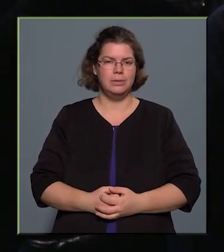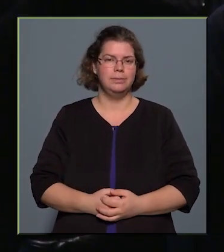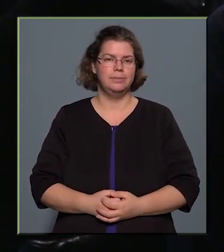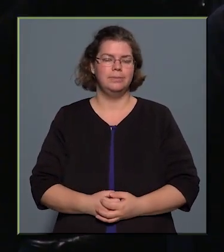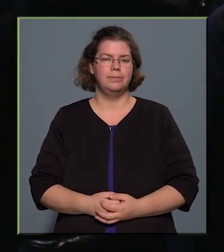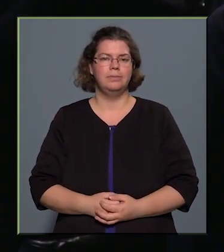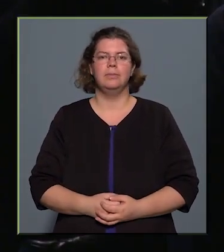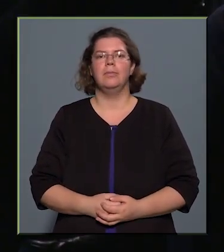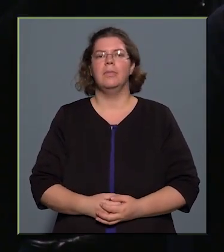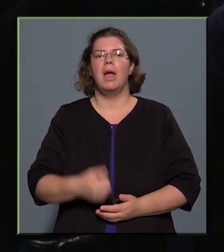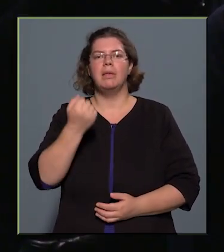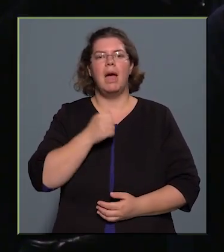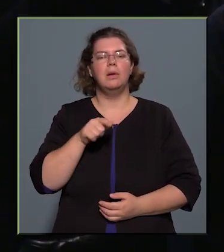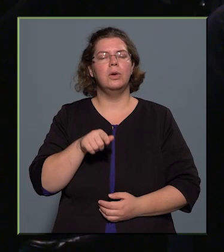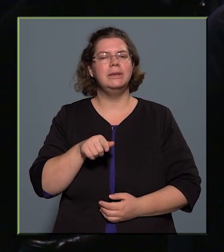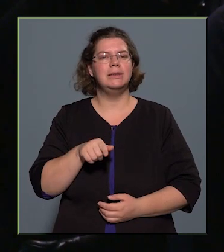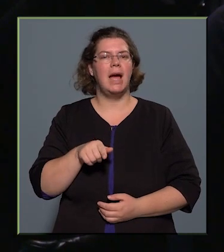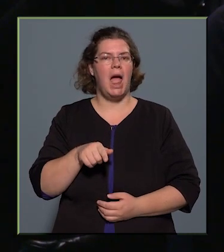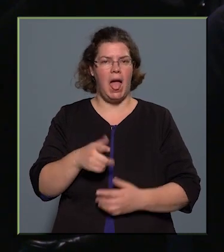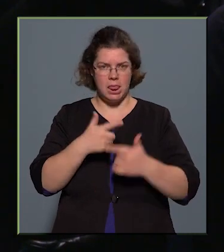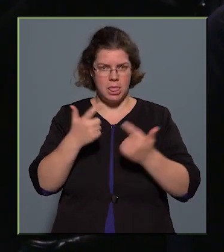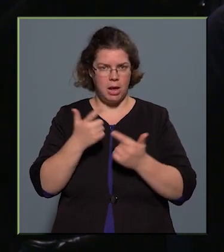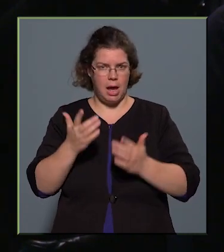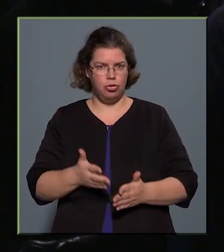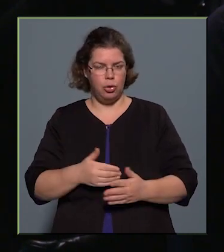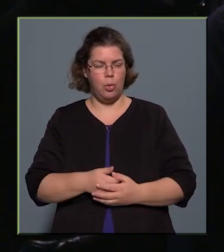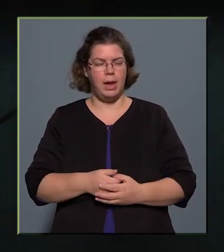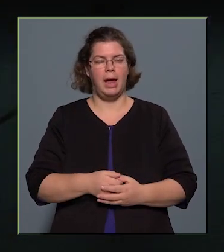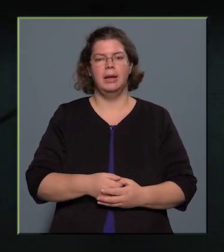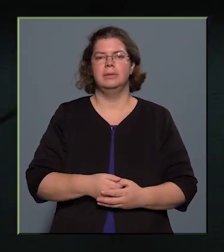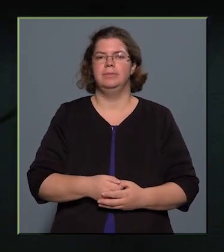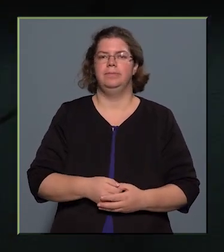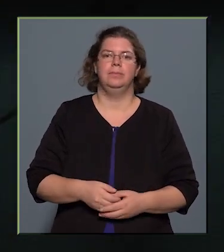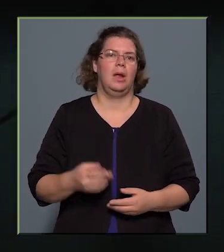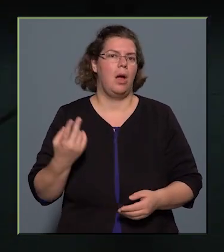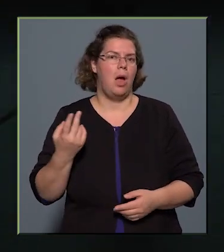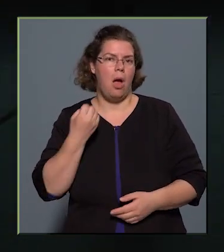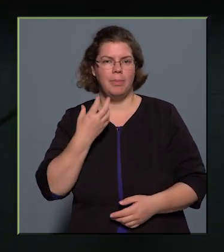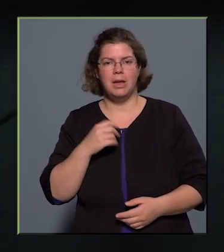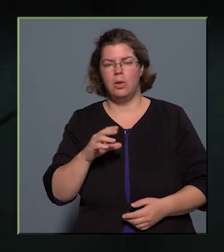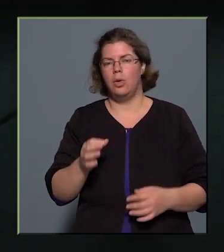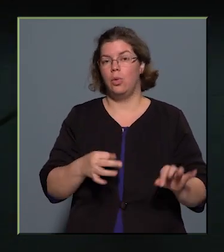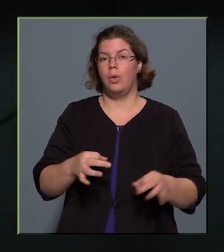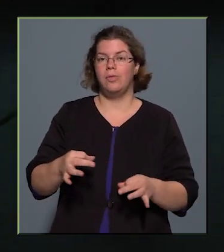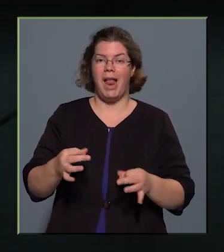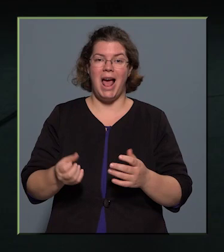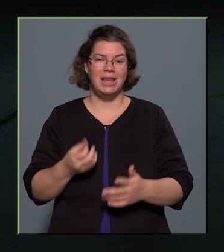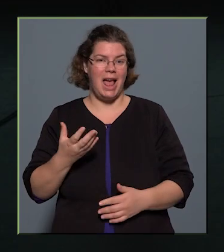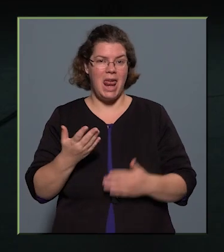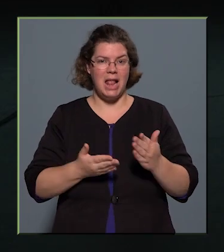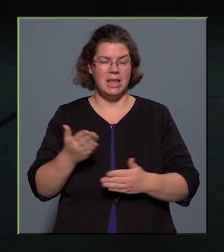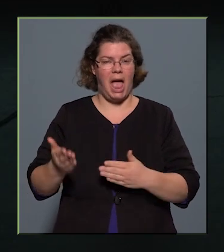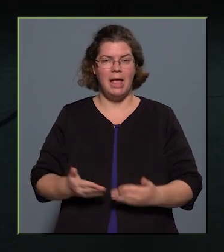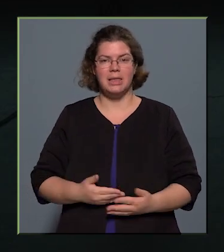a Deloitte-nál tanácsadóként végül is, amikor ügyfelek jelentkeznek, és